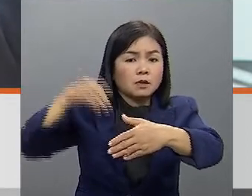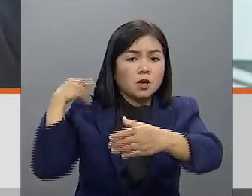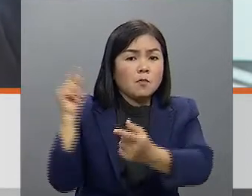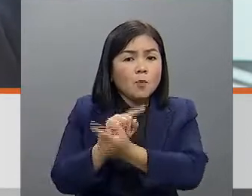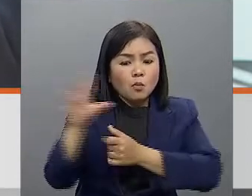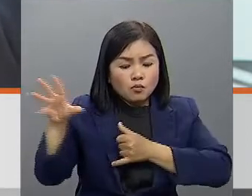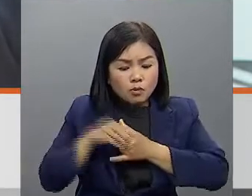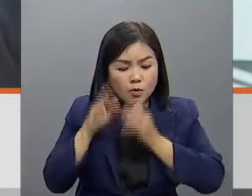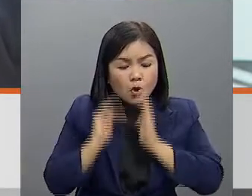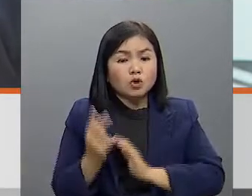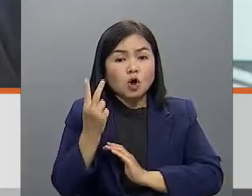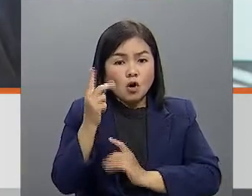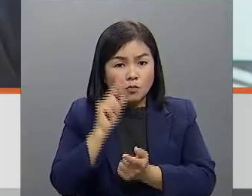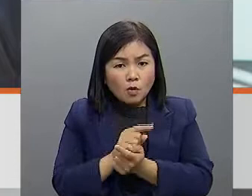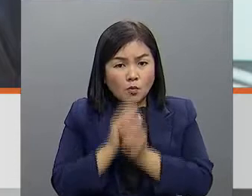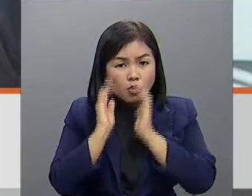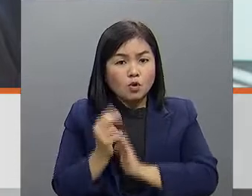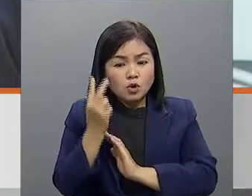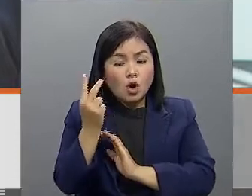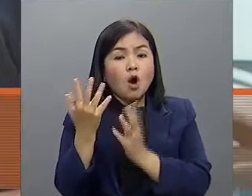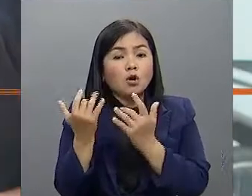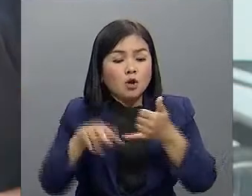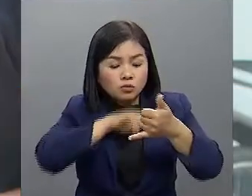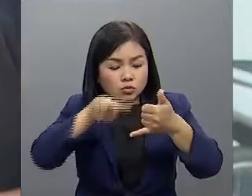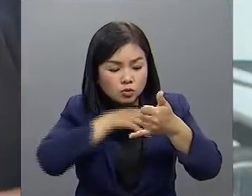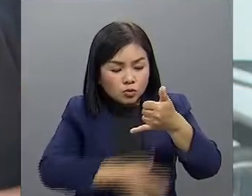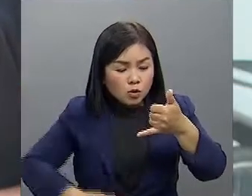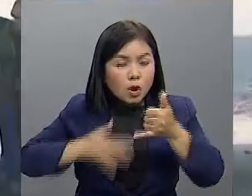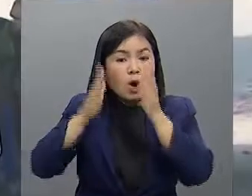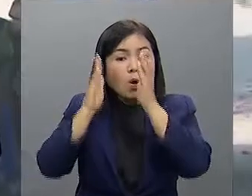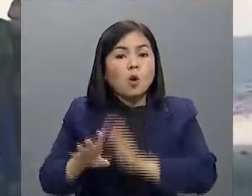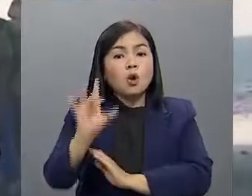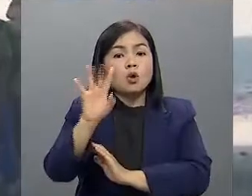ครับและยังคงรอผลการตรวจสอบอีก150คนครับ